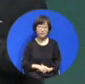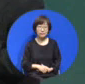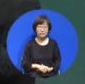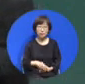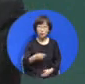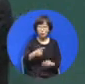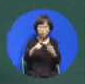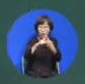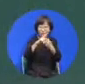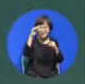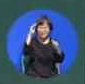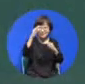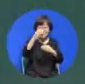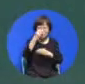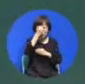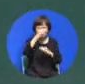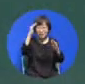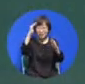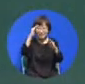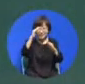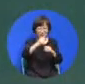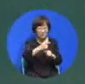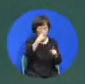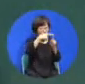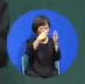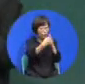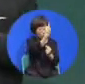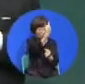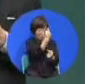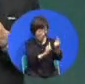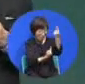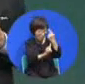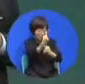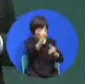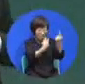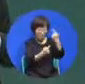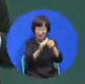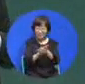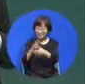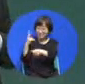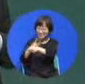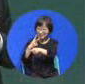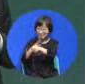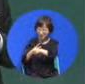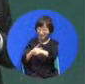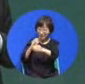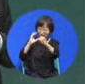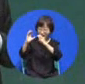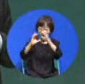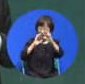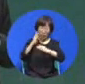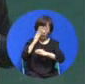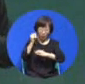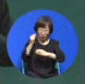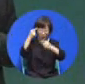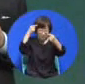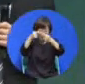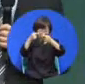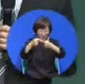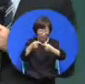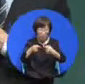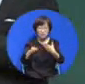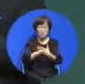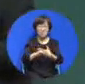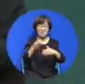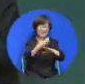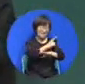suffering. 선생님하고 마음이 통한다는 것은 사실상 다 살릴 수가 있는 겁니다. But if that teenager, that young person can come into the